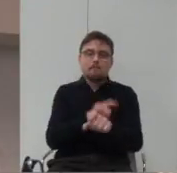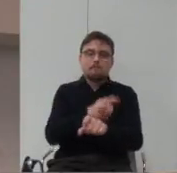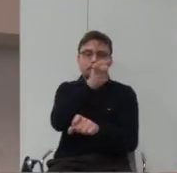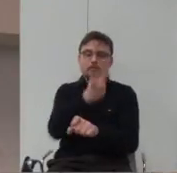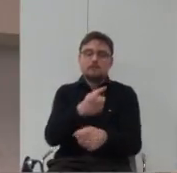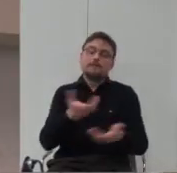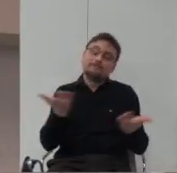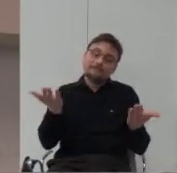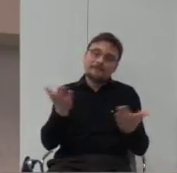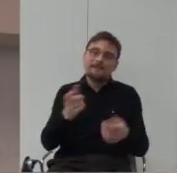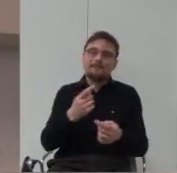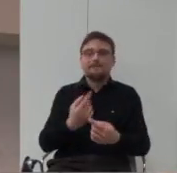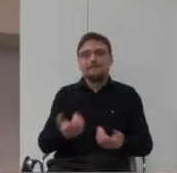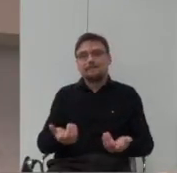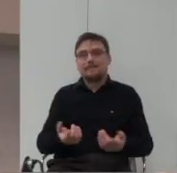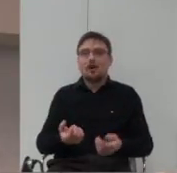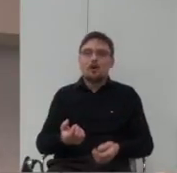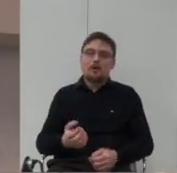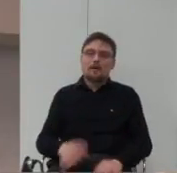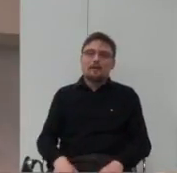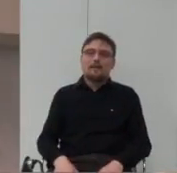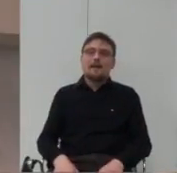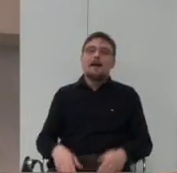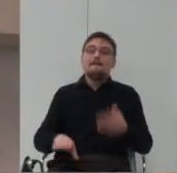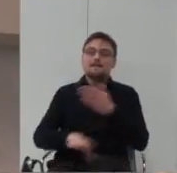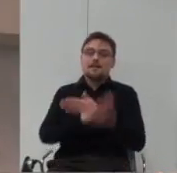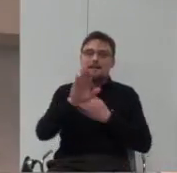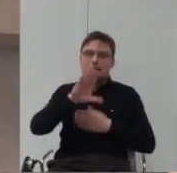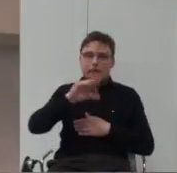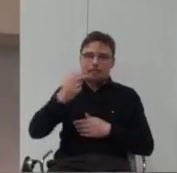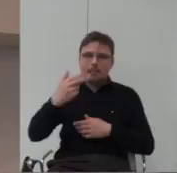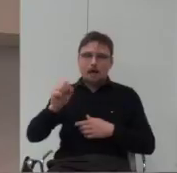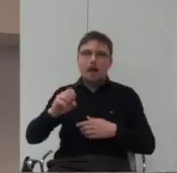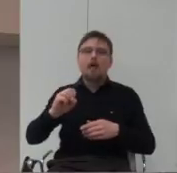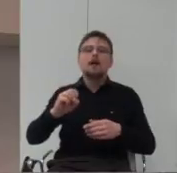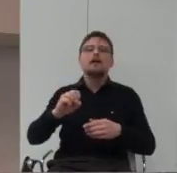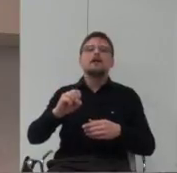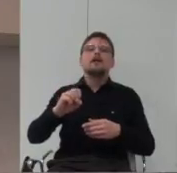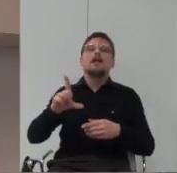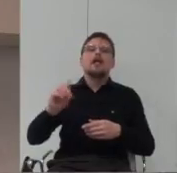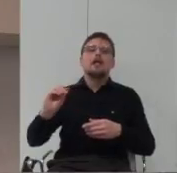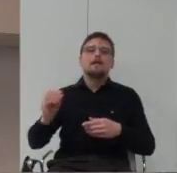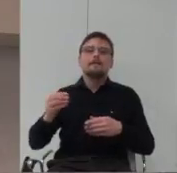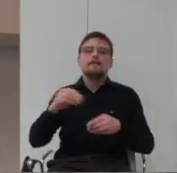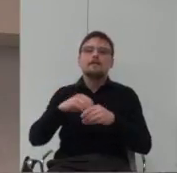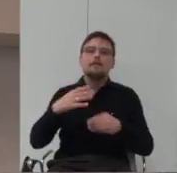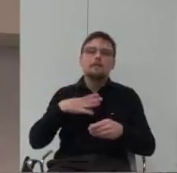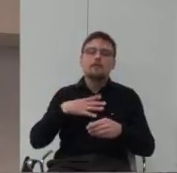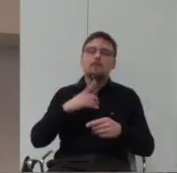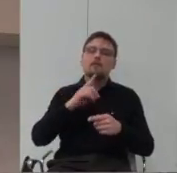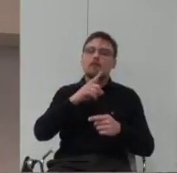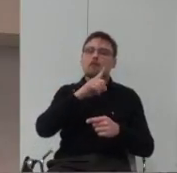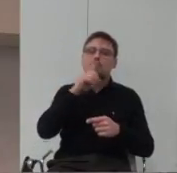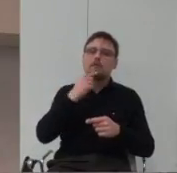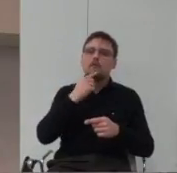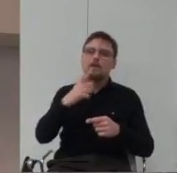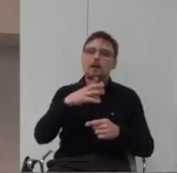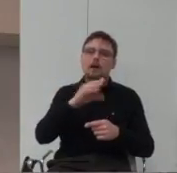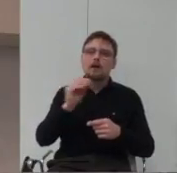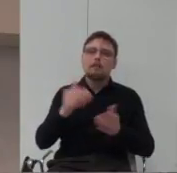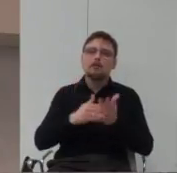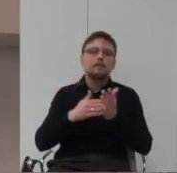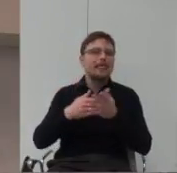mieszkaniowych, pomiędzy które można wbudowywać coś już bardziej spontanicznie. Podkreślano na Biennale